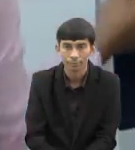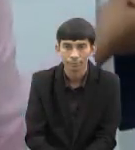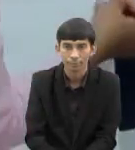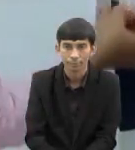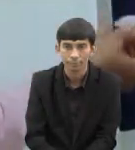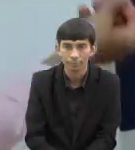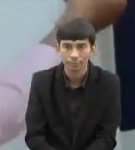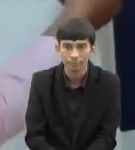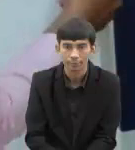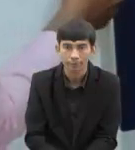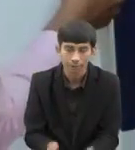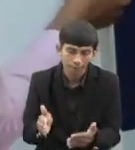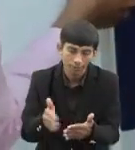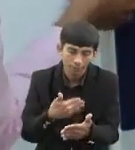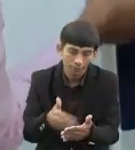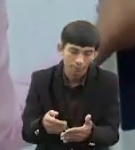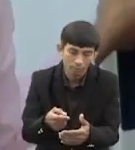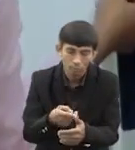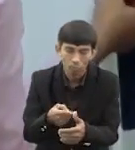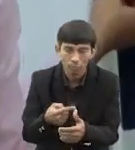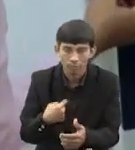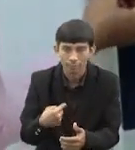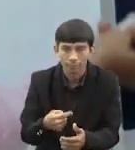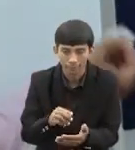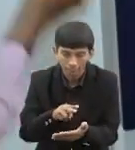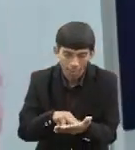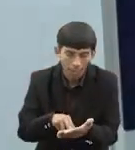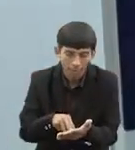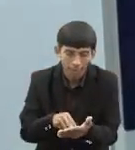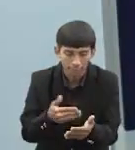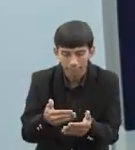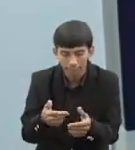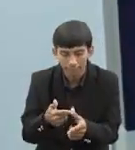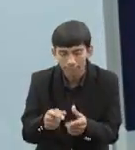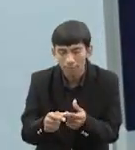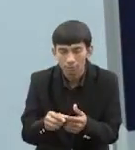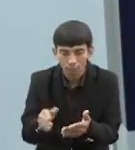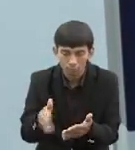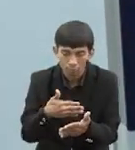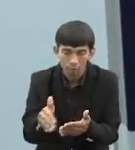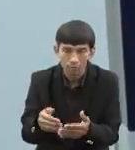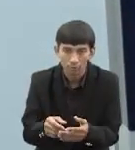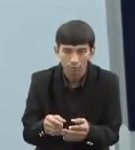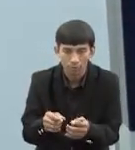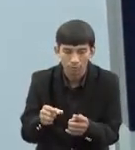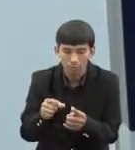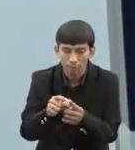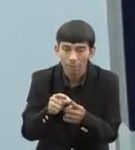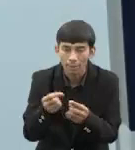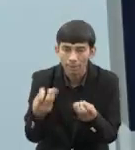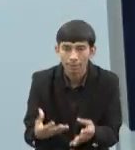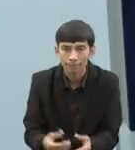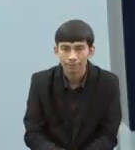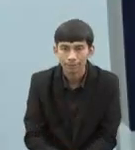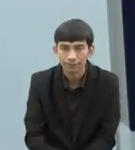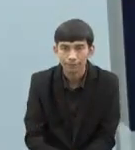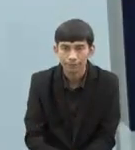Sọt một nhạc rú con. Ăn có bán sâu có bán đó con á. Con mơ mà bắt bị mán con.